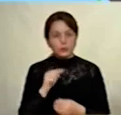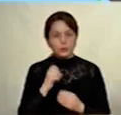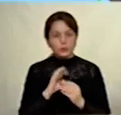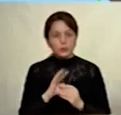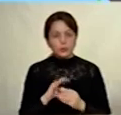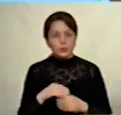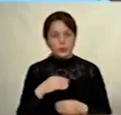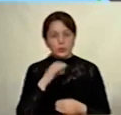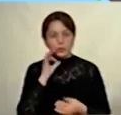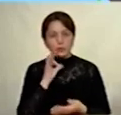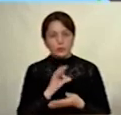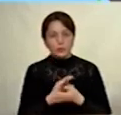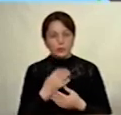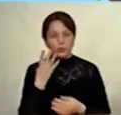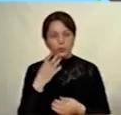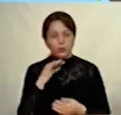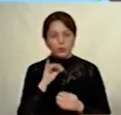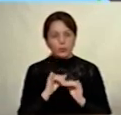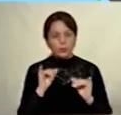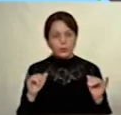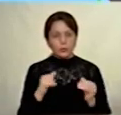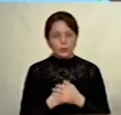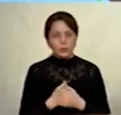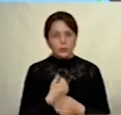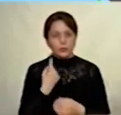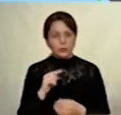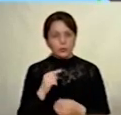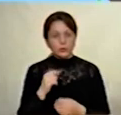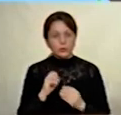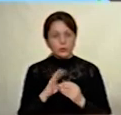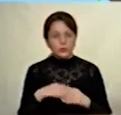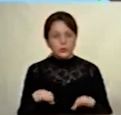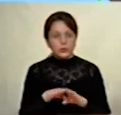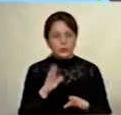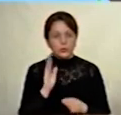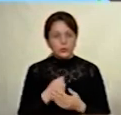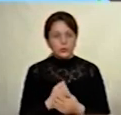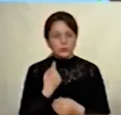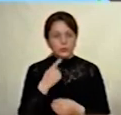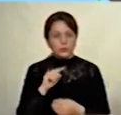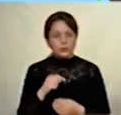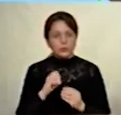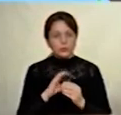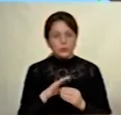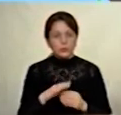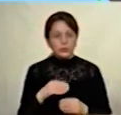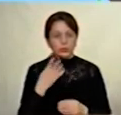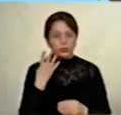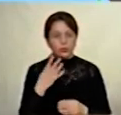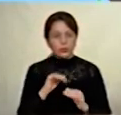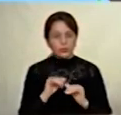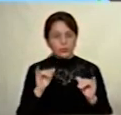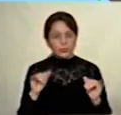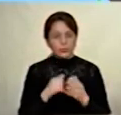ni yig'indisi 4 ko'paytiruv 1.14 ga teng bo'ladi. Demak, 1.14 ni 4 ga ko'paytmasi